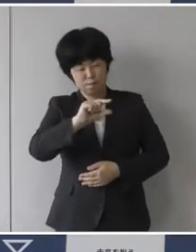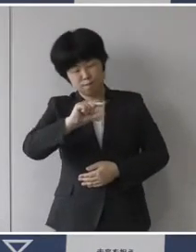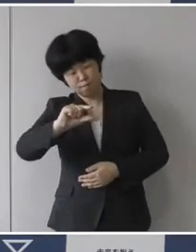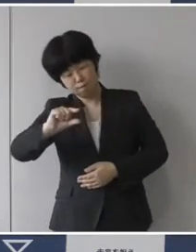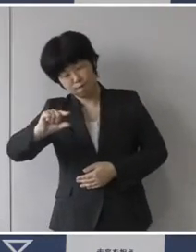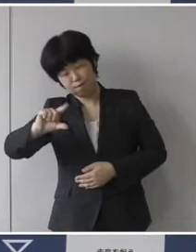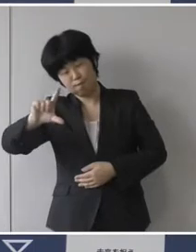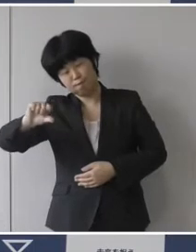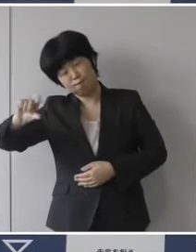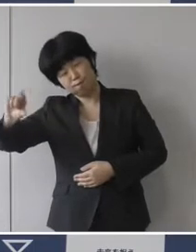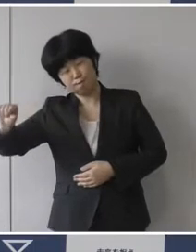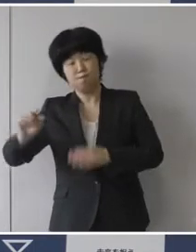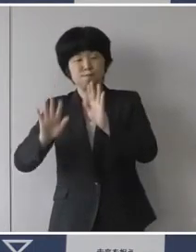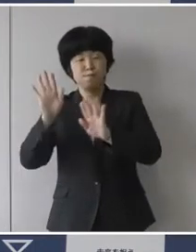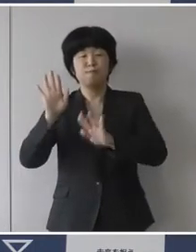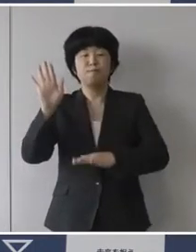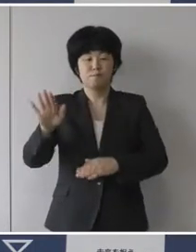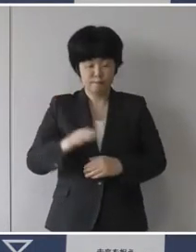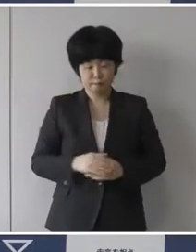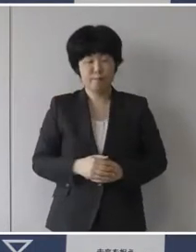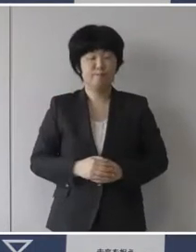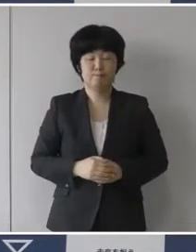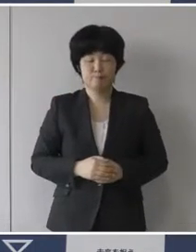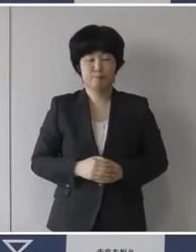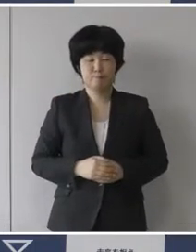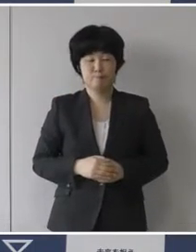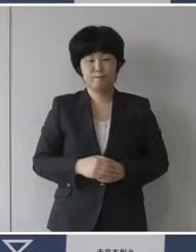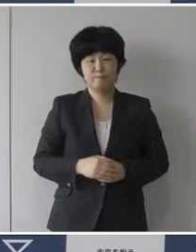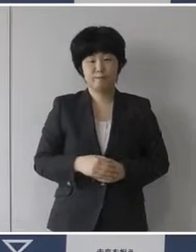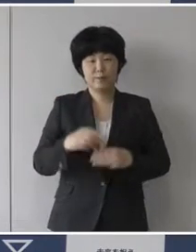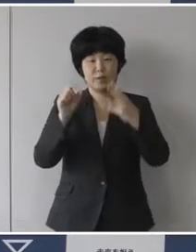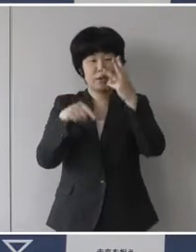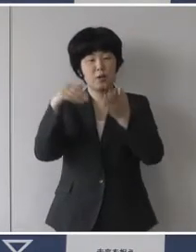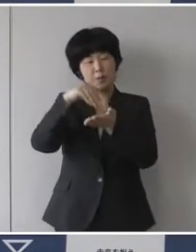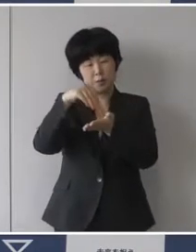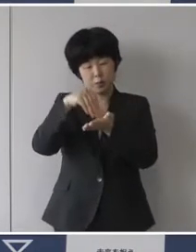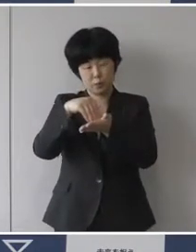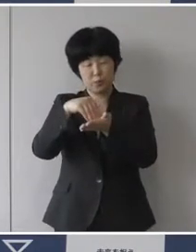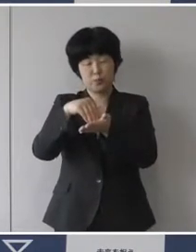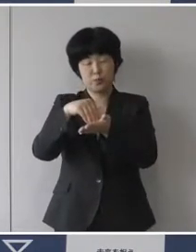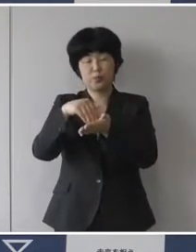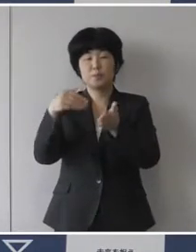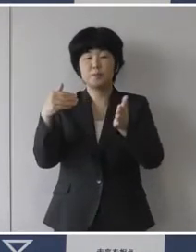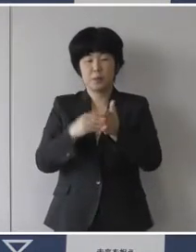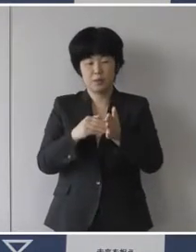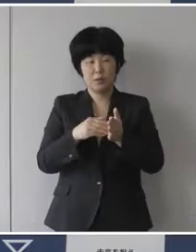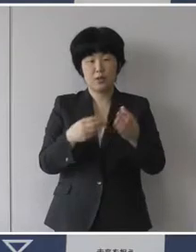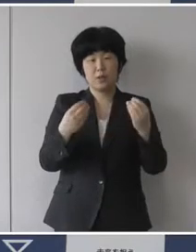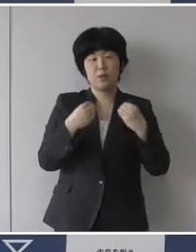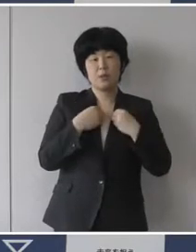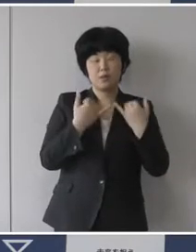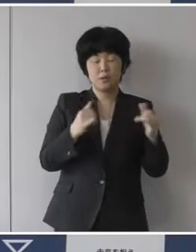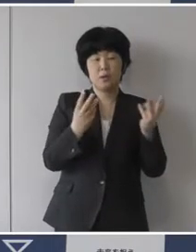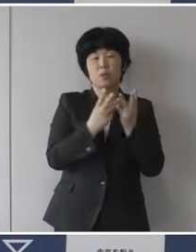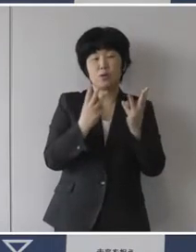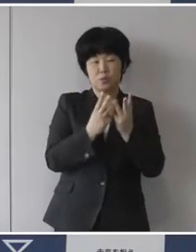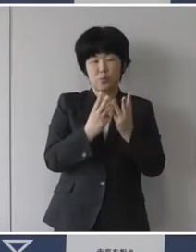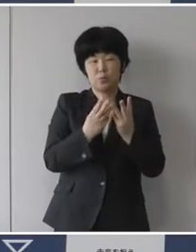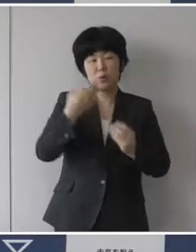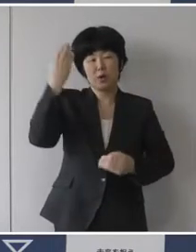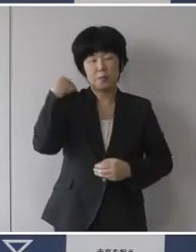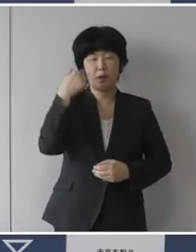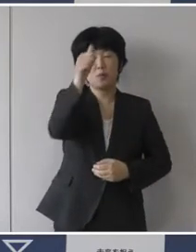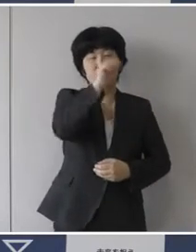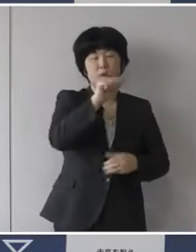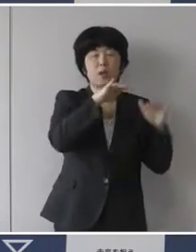という感じであります。3月末現在で感染者数が第5波の6